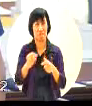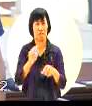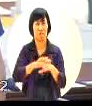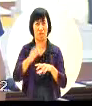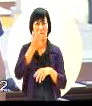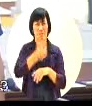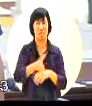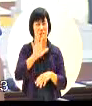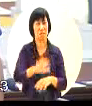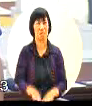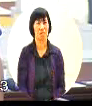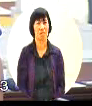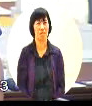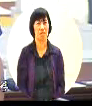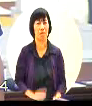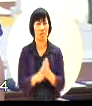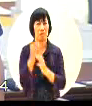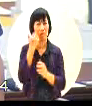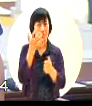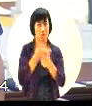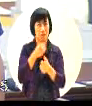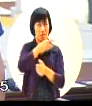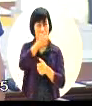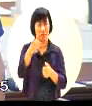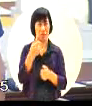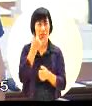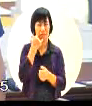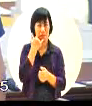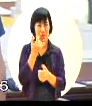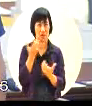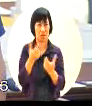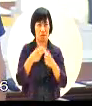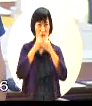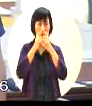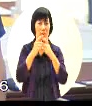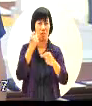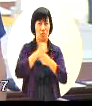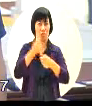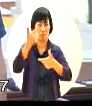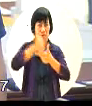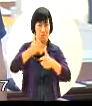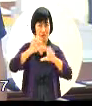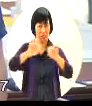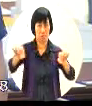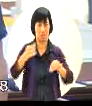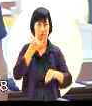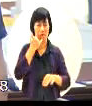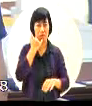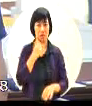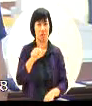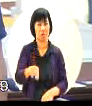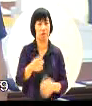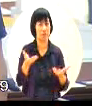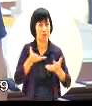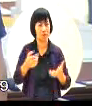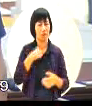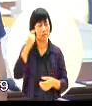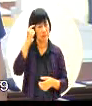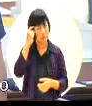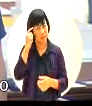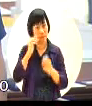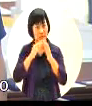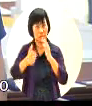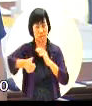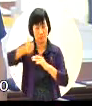啊，希望讲恢复可以经营的当做建地。针对的这个案吼，我想问市长，咱是不是有